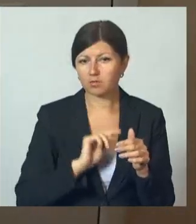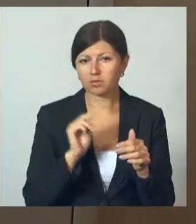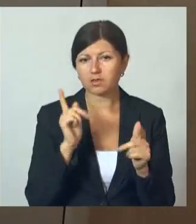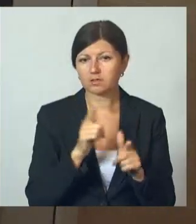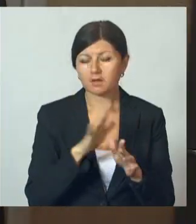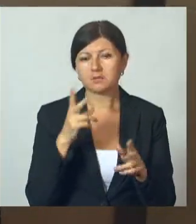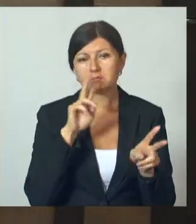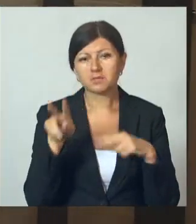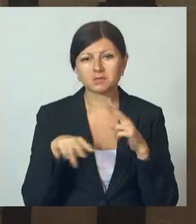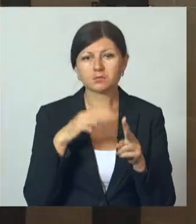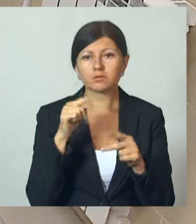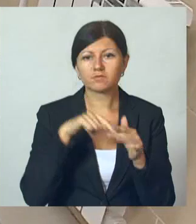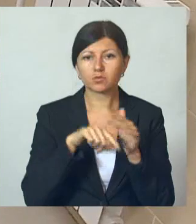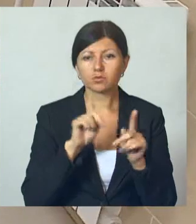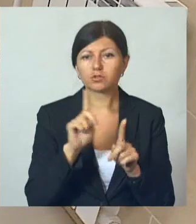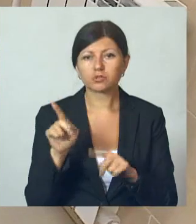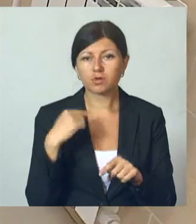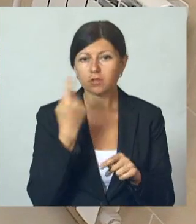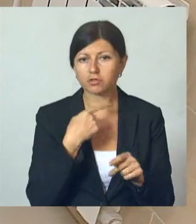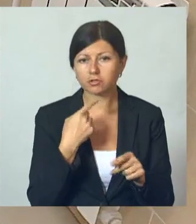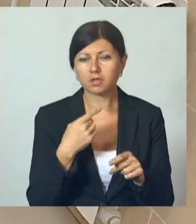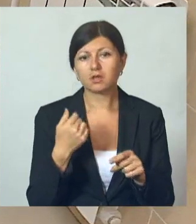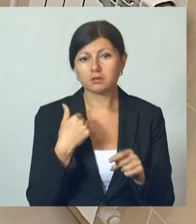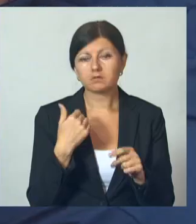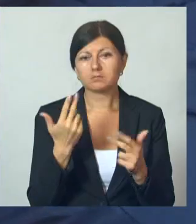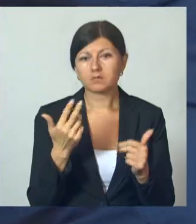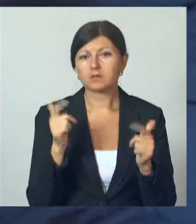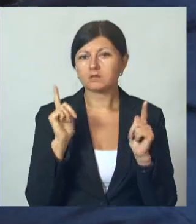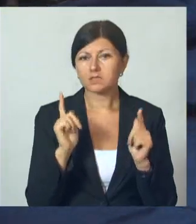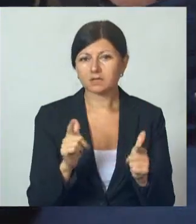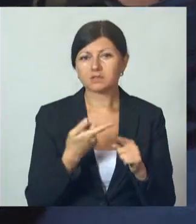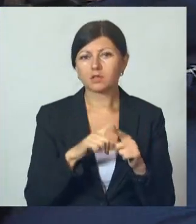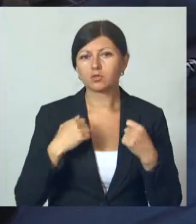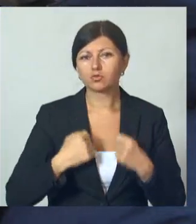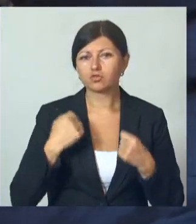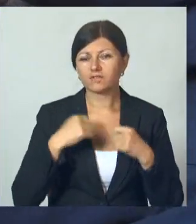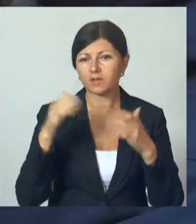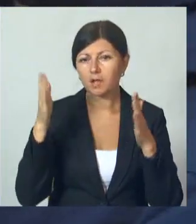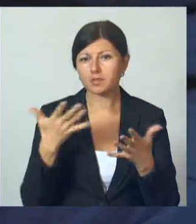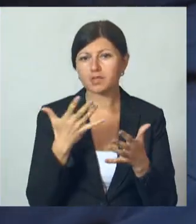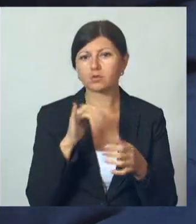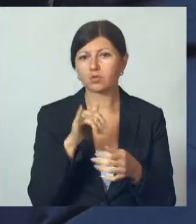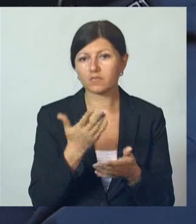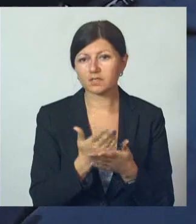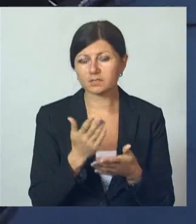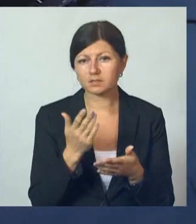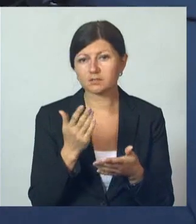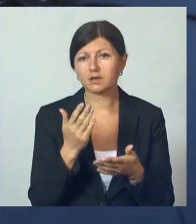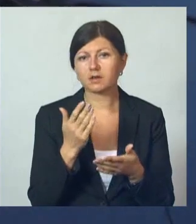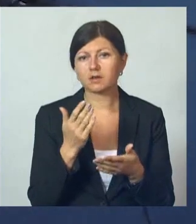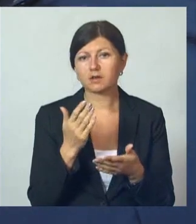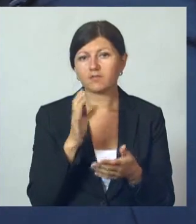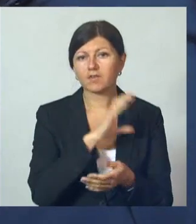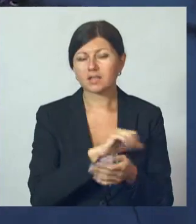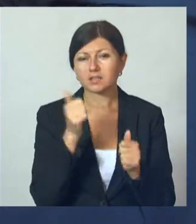региона осмотрел жилые помещения лично. Я с вами согласен. Вот эти душевые кабинки, которые стоят у вас в конце